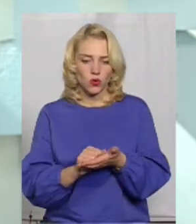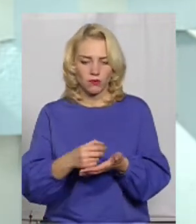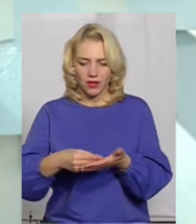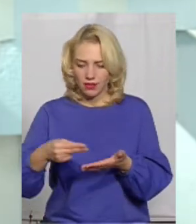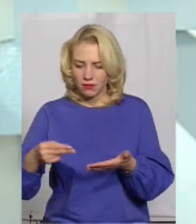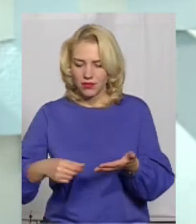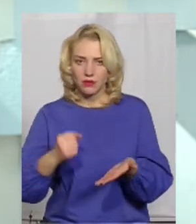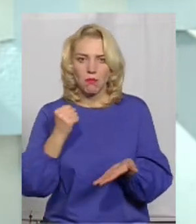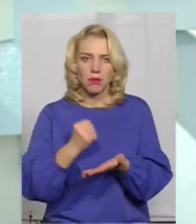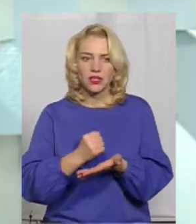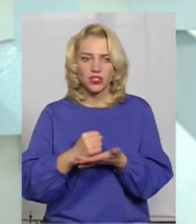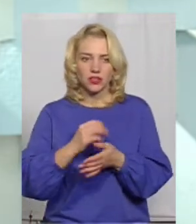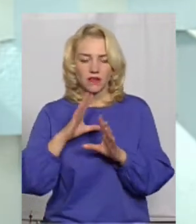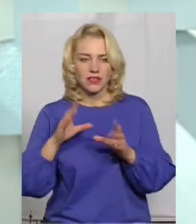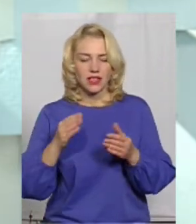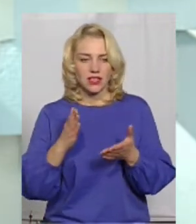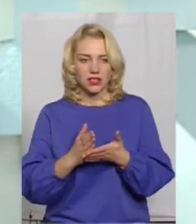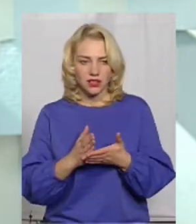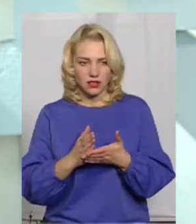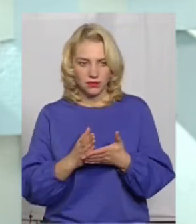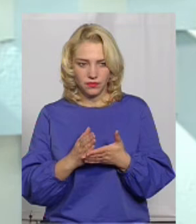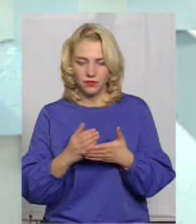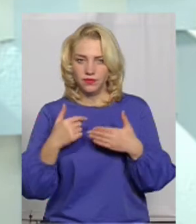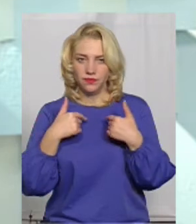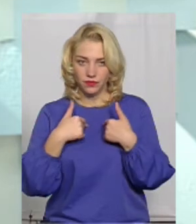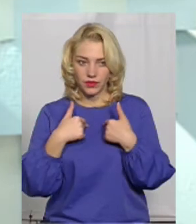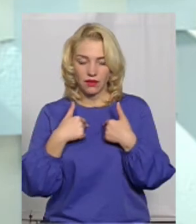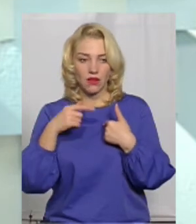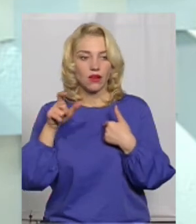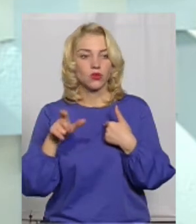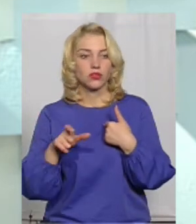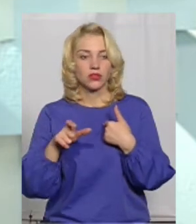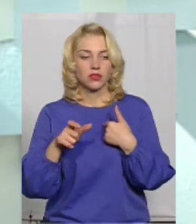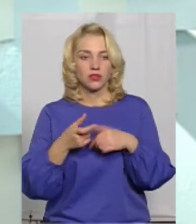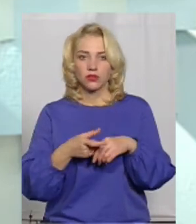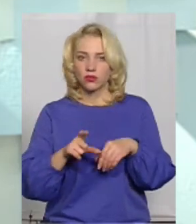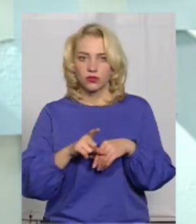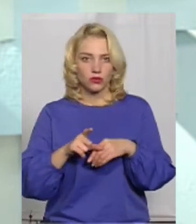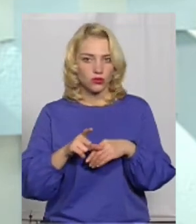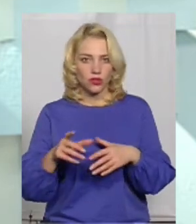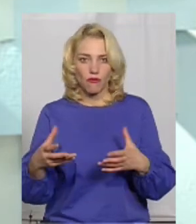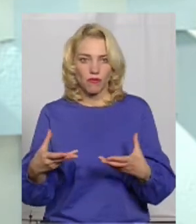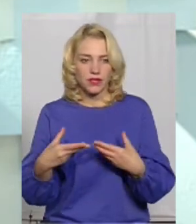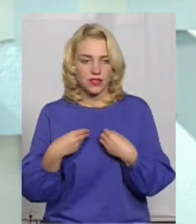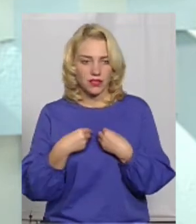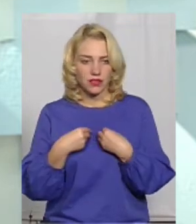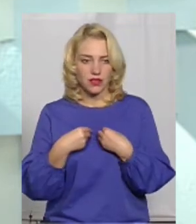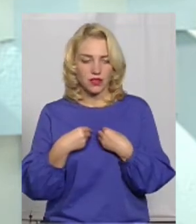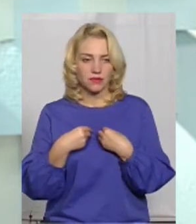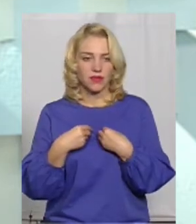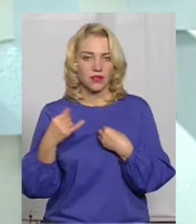підписи, печаті, все є. Ти, ну, я людина дуже впечатлительна, на жаль, українською не